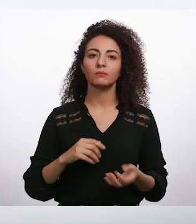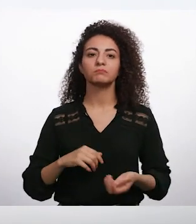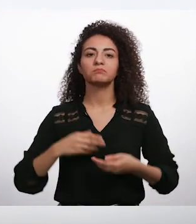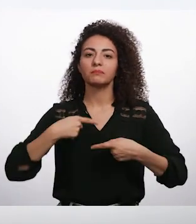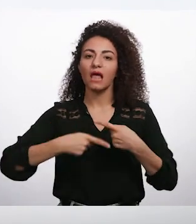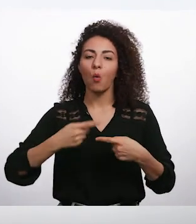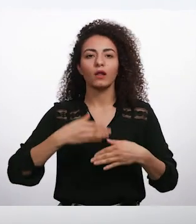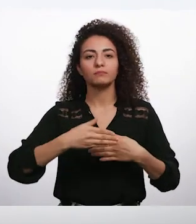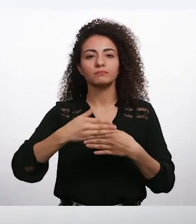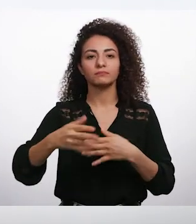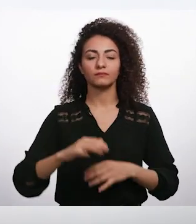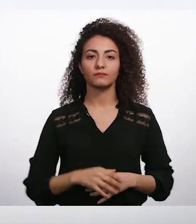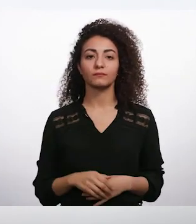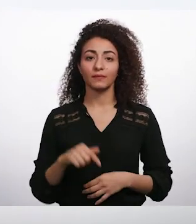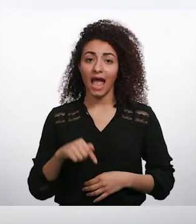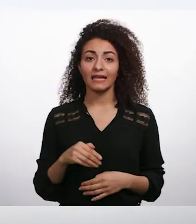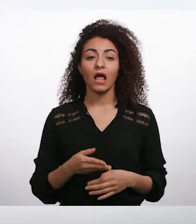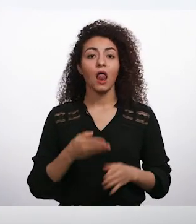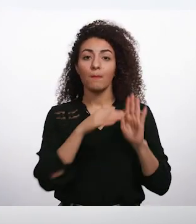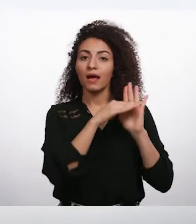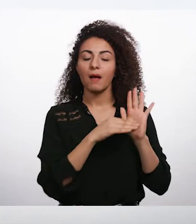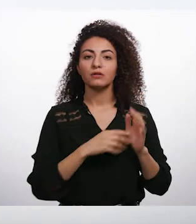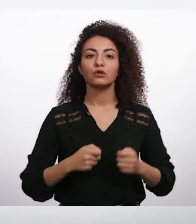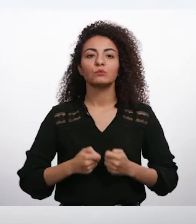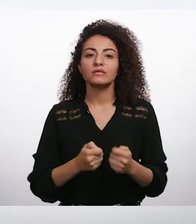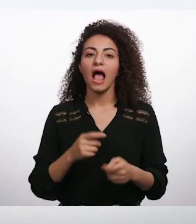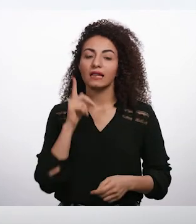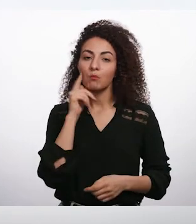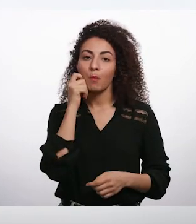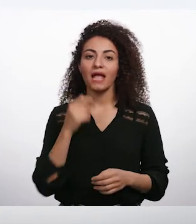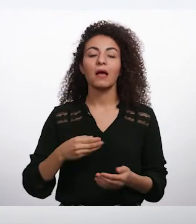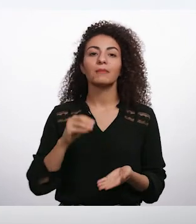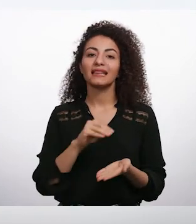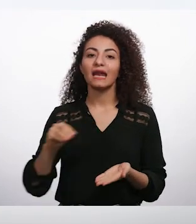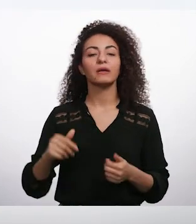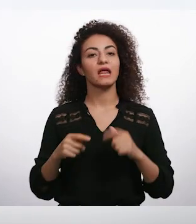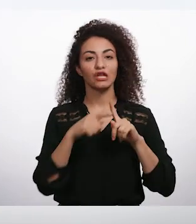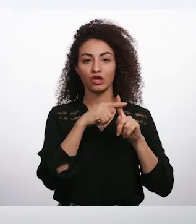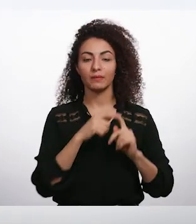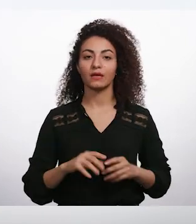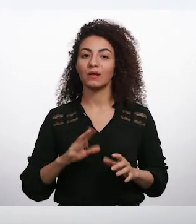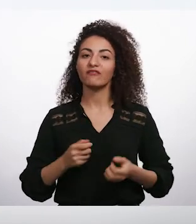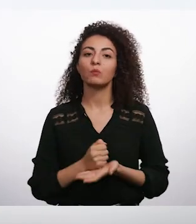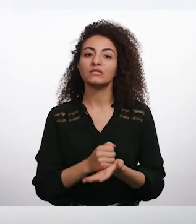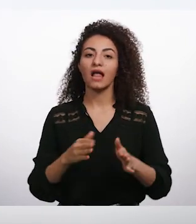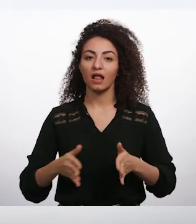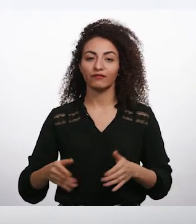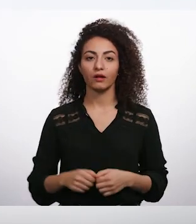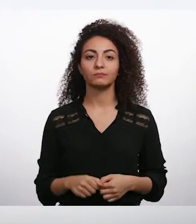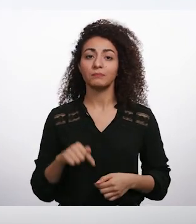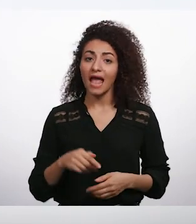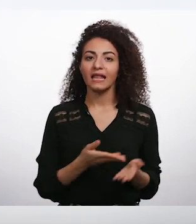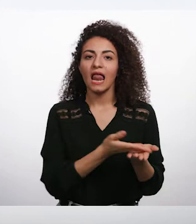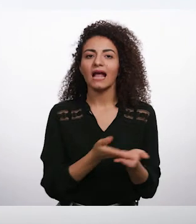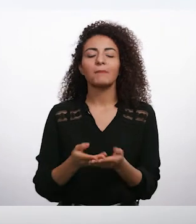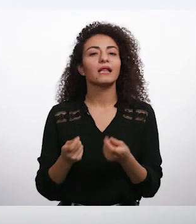آليات التأقلم. هيدي البرامج بتساعدنا للتربية الإيجابية وبالتالي تنساعد أطفالنا. هيدي